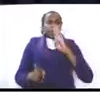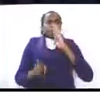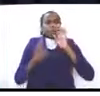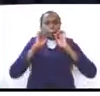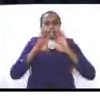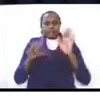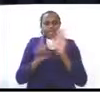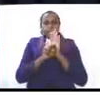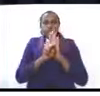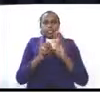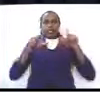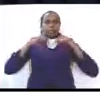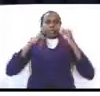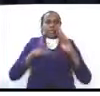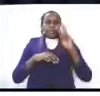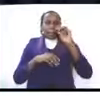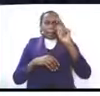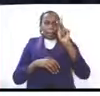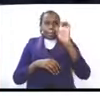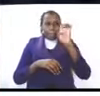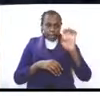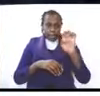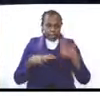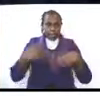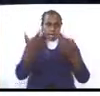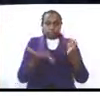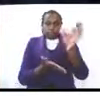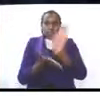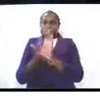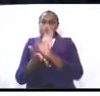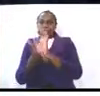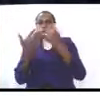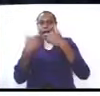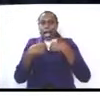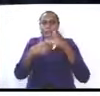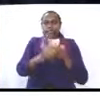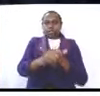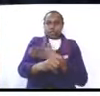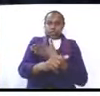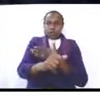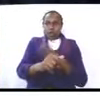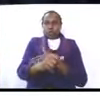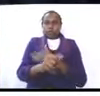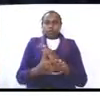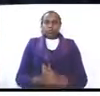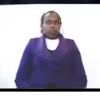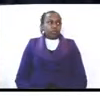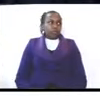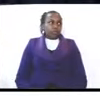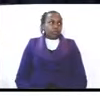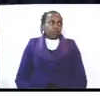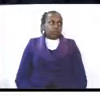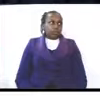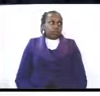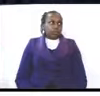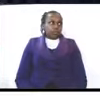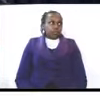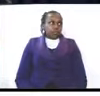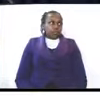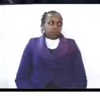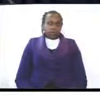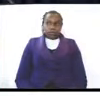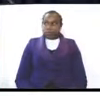mchungaji Michael. Na sasa kwa kupeana sadaka zetu, tutapewa wimbo tukiongozwa na wazee wa